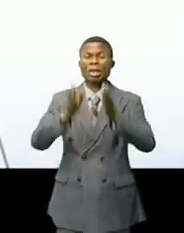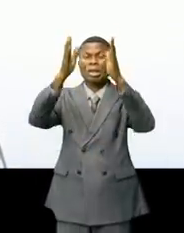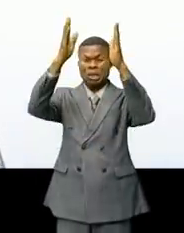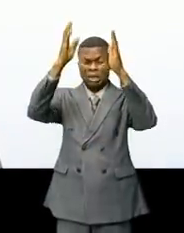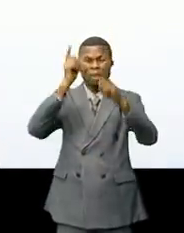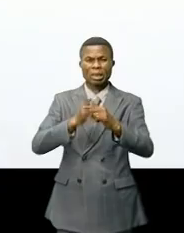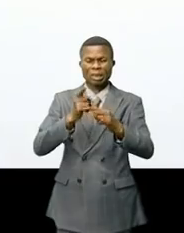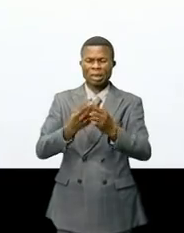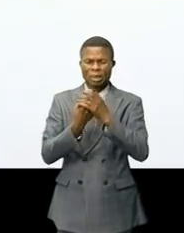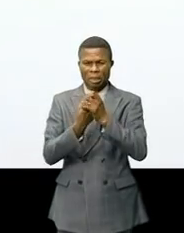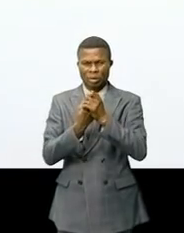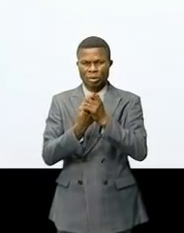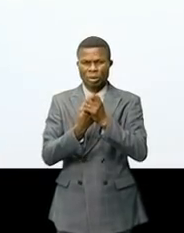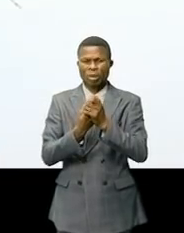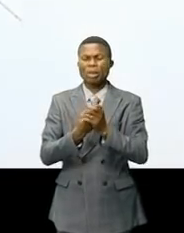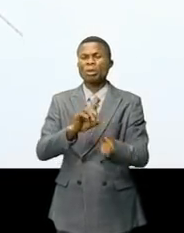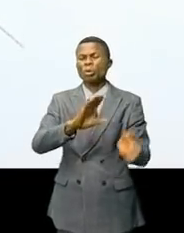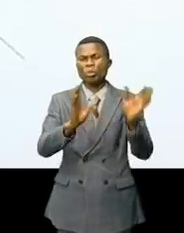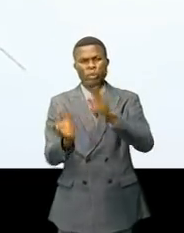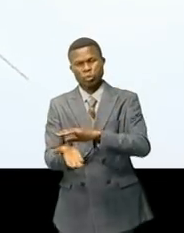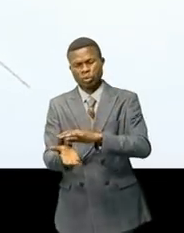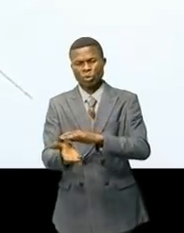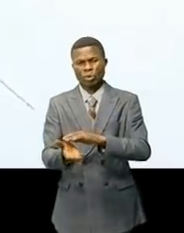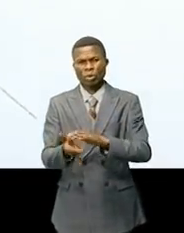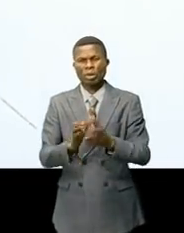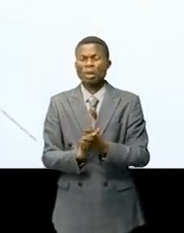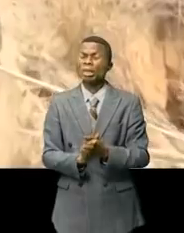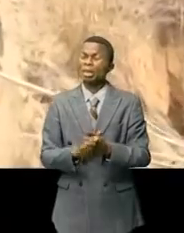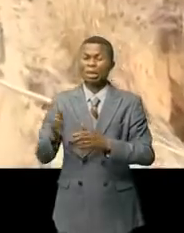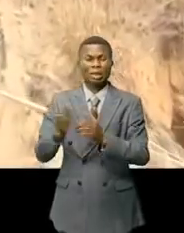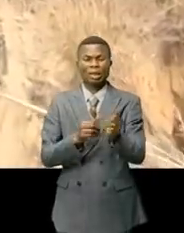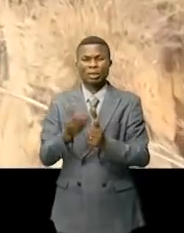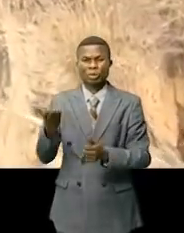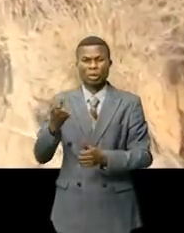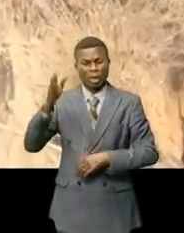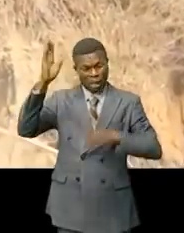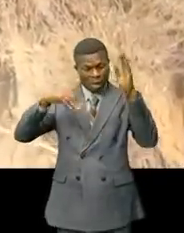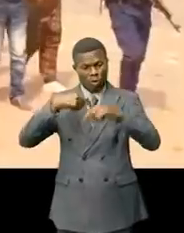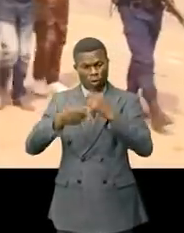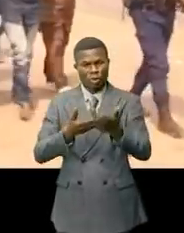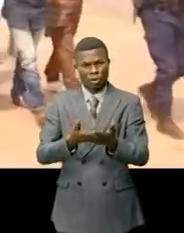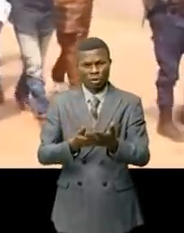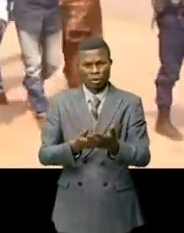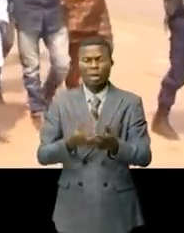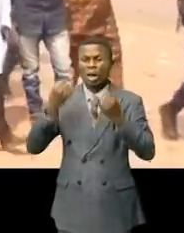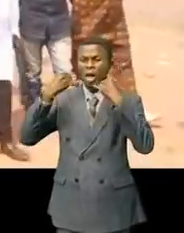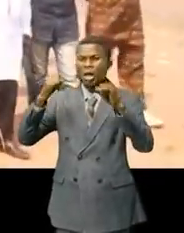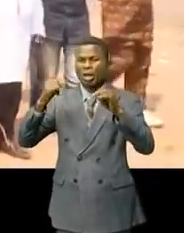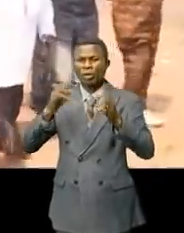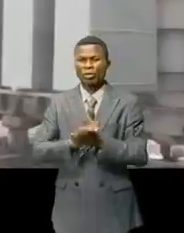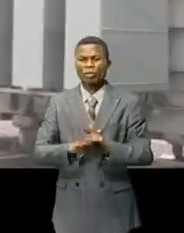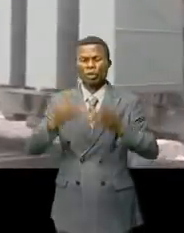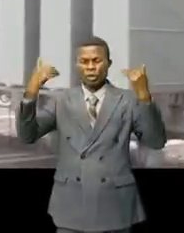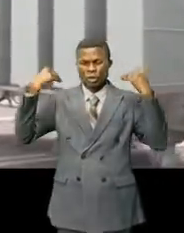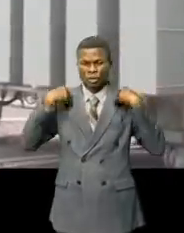snel qui a l'immense parc agricole avoisine une érosion qui reste l emporter à la première pluie diluvienne aussitôt informé le gouverneur de la province en